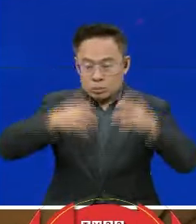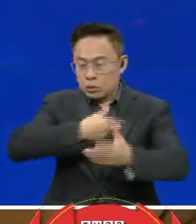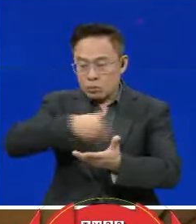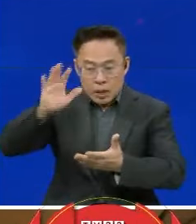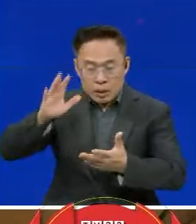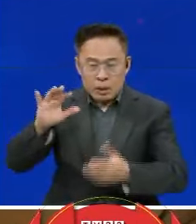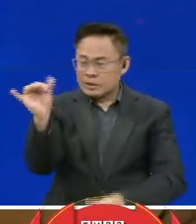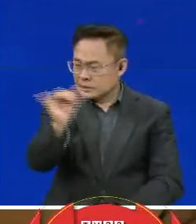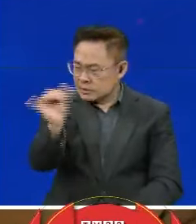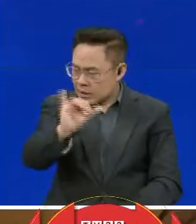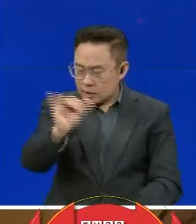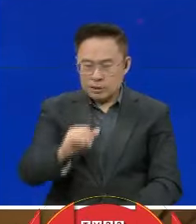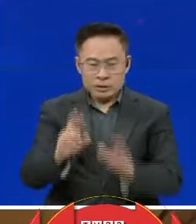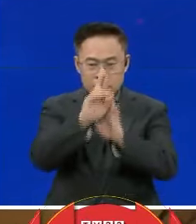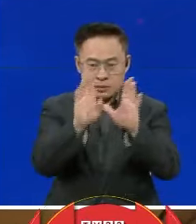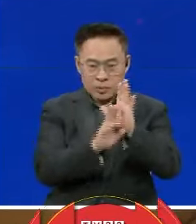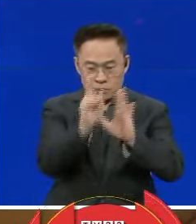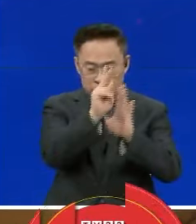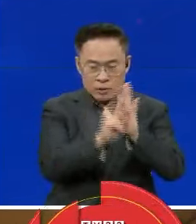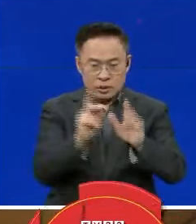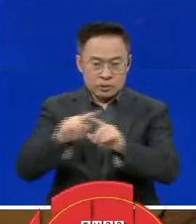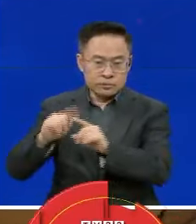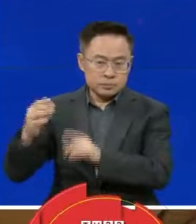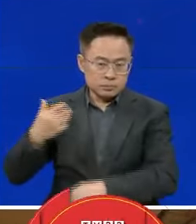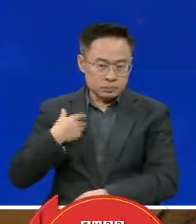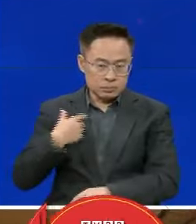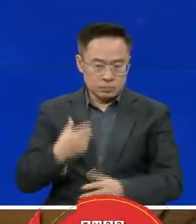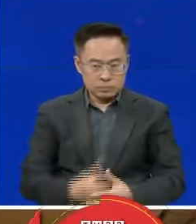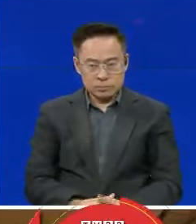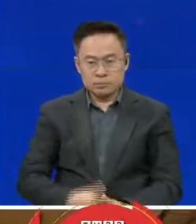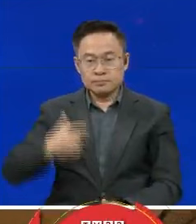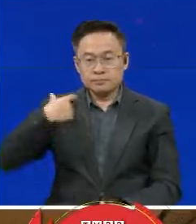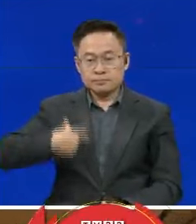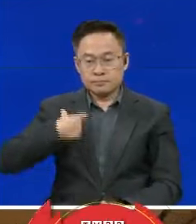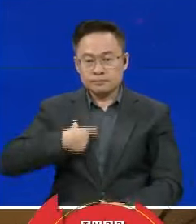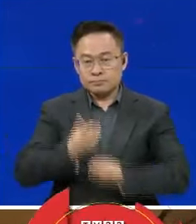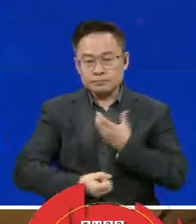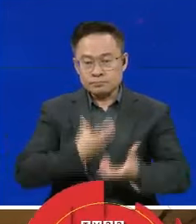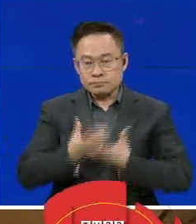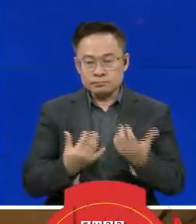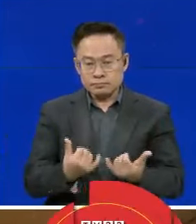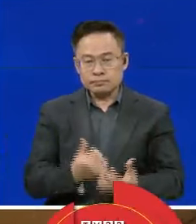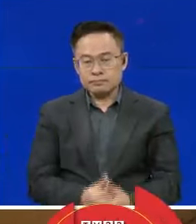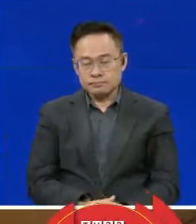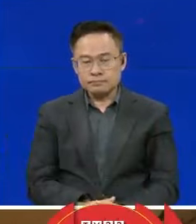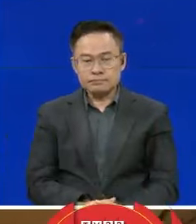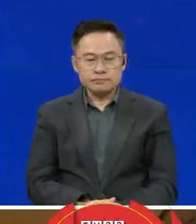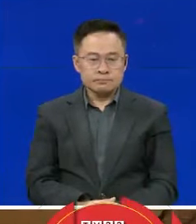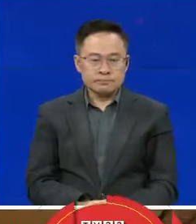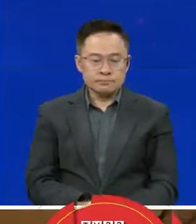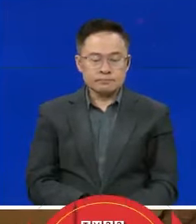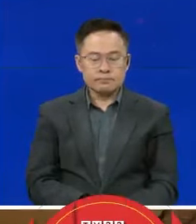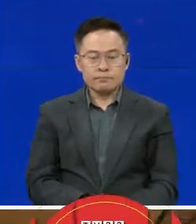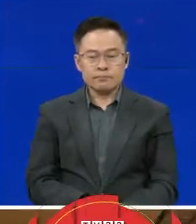ของกฎหมายอันนี้ทนายวราชันนะคะก็เป็นคนตอบในเรื่องนี้นะคะ ครับท่านผู้ชมสังเกตดีๆนะถ้า